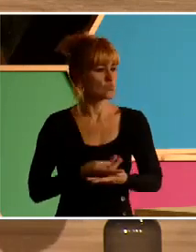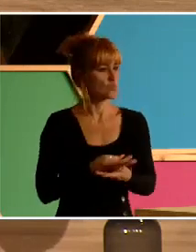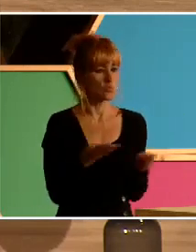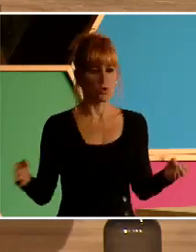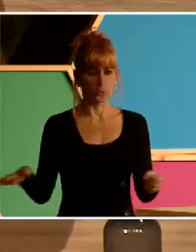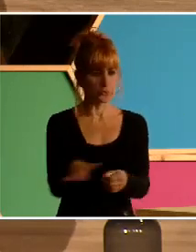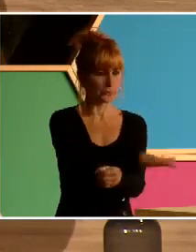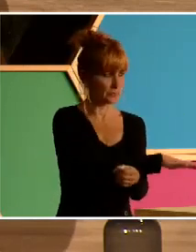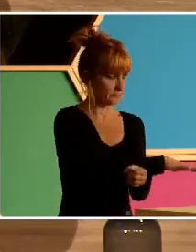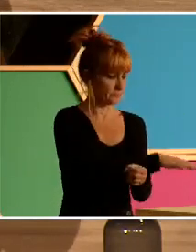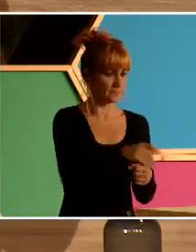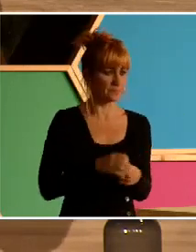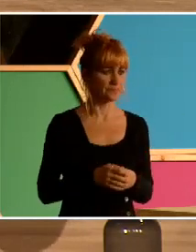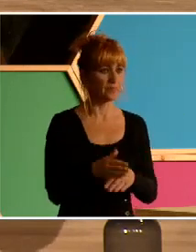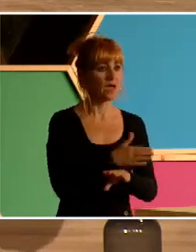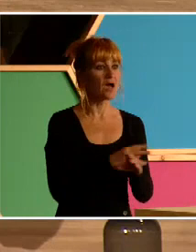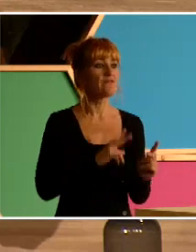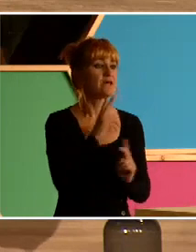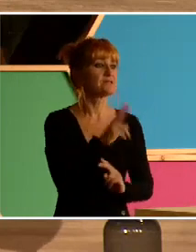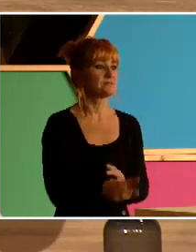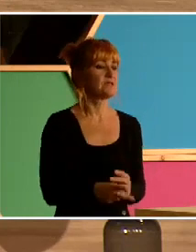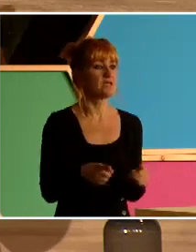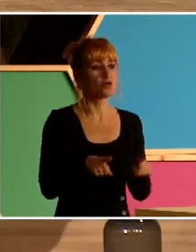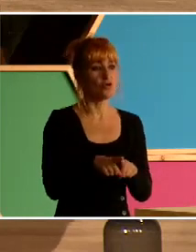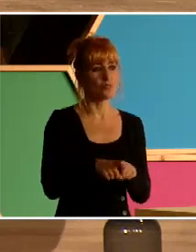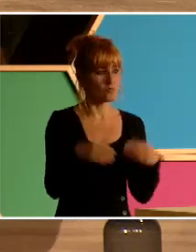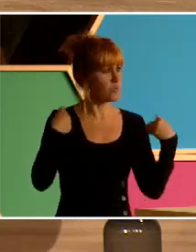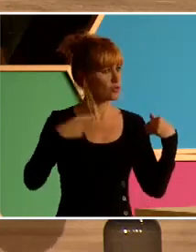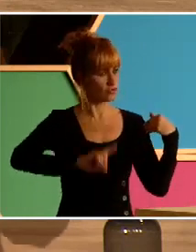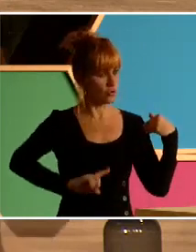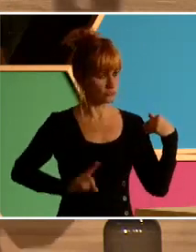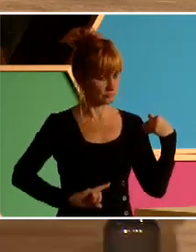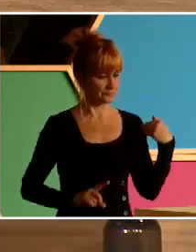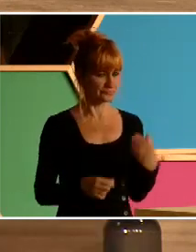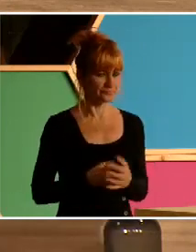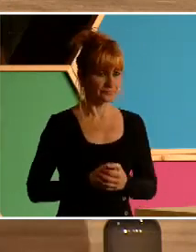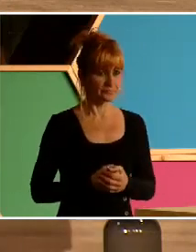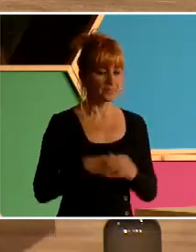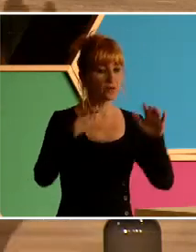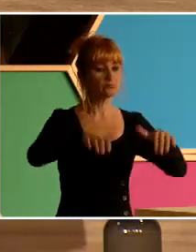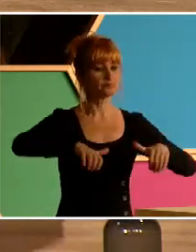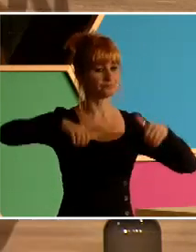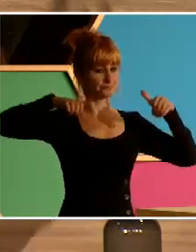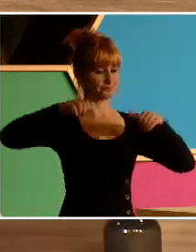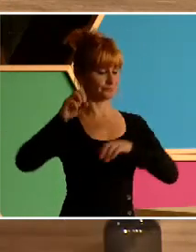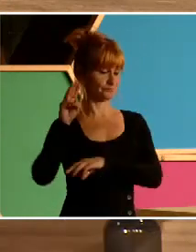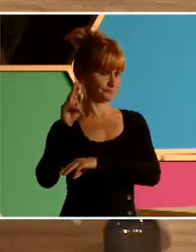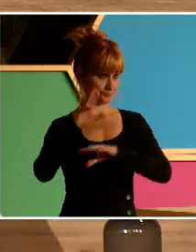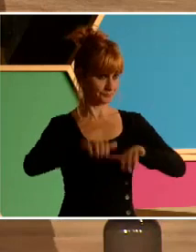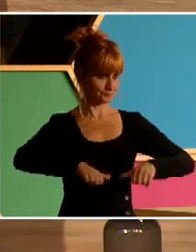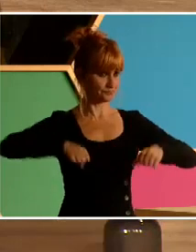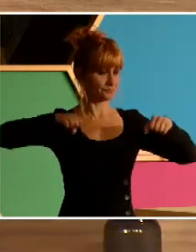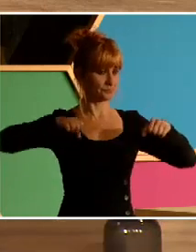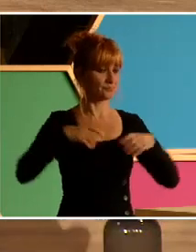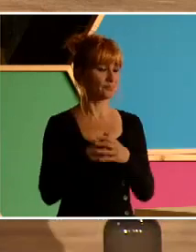com deia, no són estrictament de les nostres competències. En el Congrés, una de les qüestions que volem portar